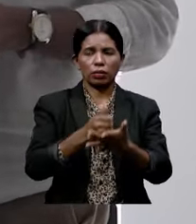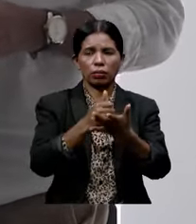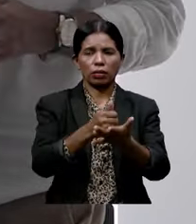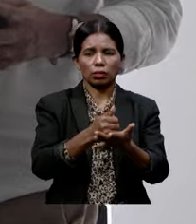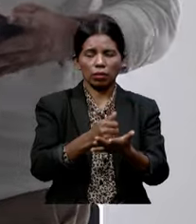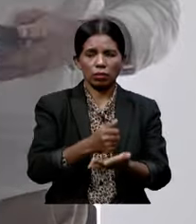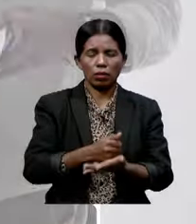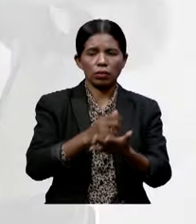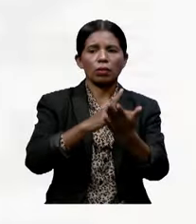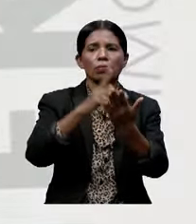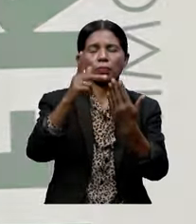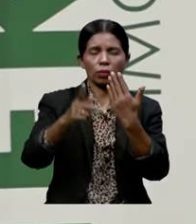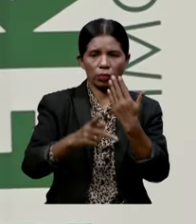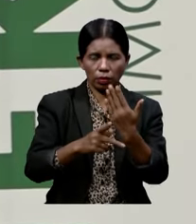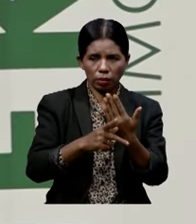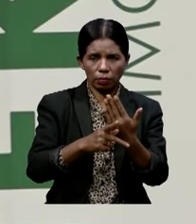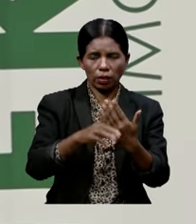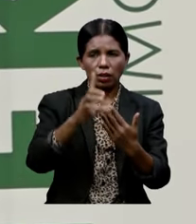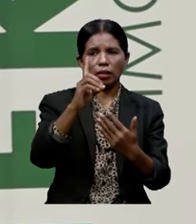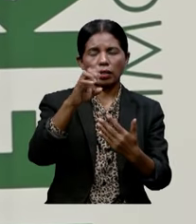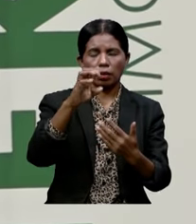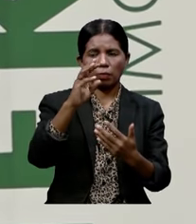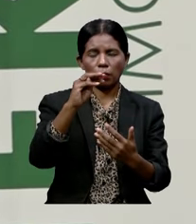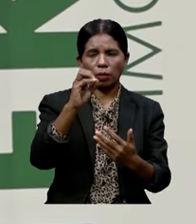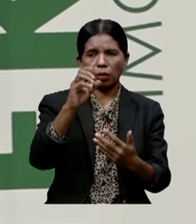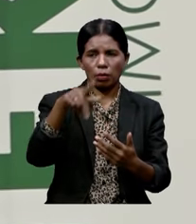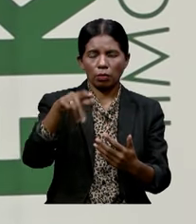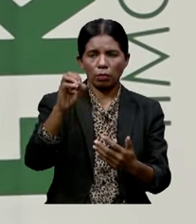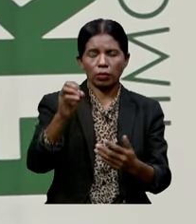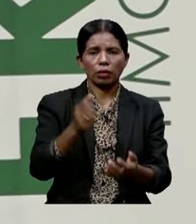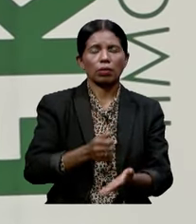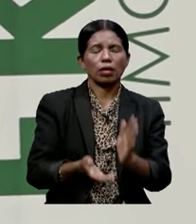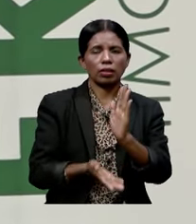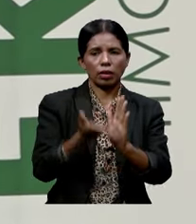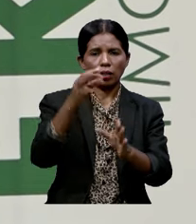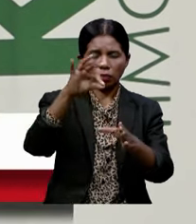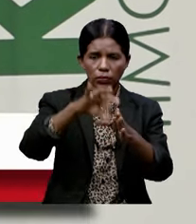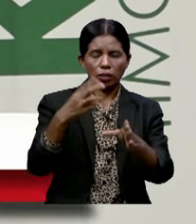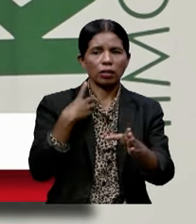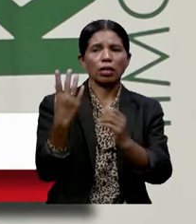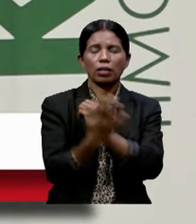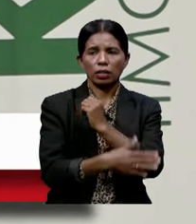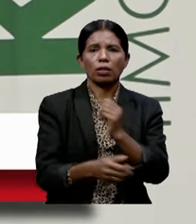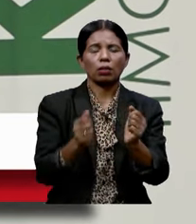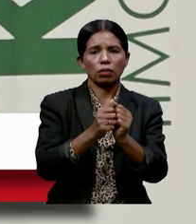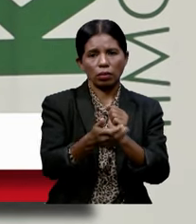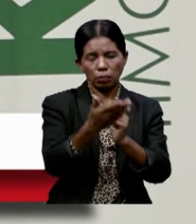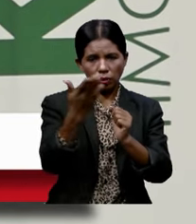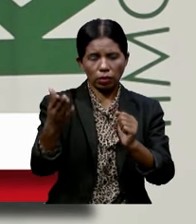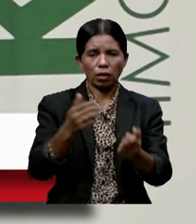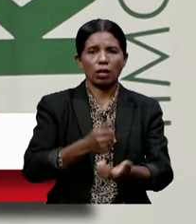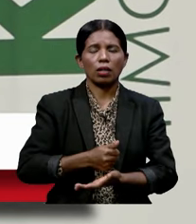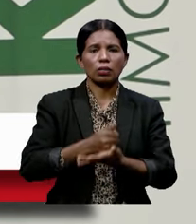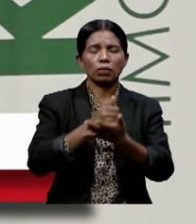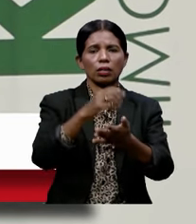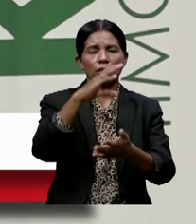apoyo programa Demoplot atau hasil produksau iha relaran. Ho ita bot sebenarnya apoyo ba kamar komersi di Timor